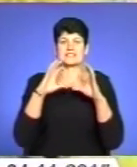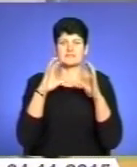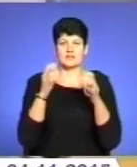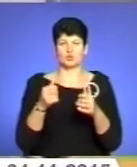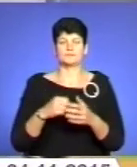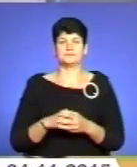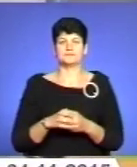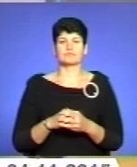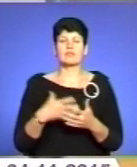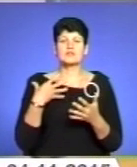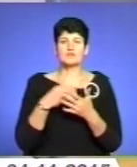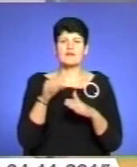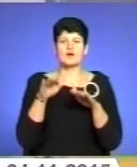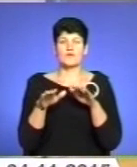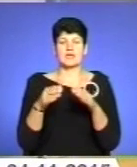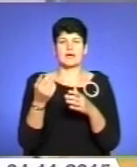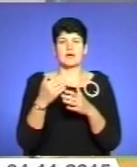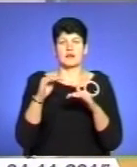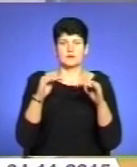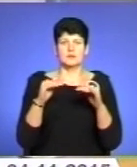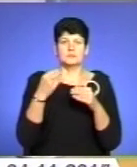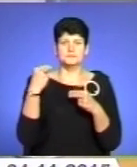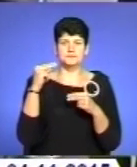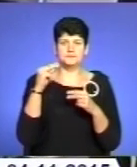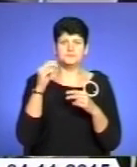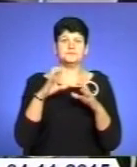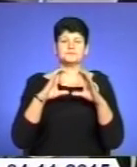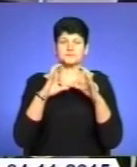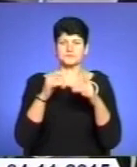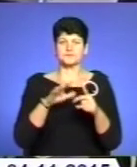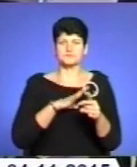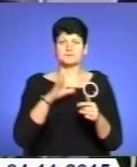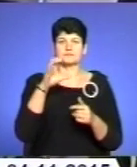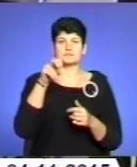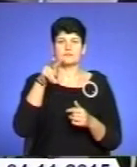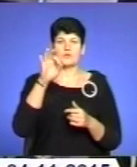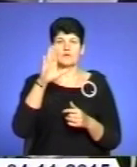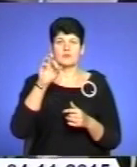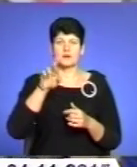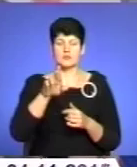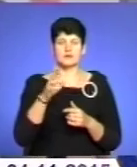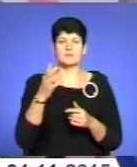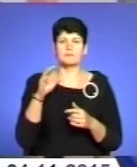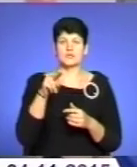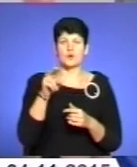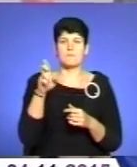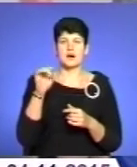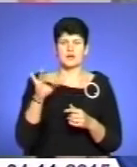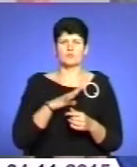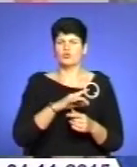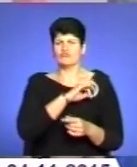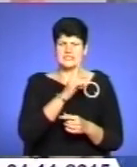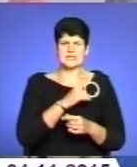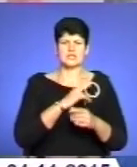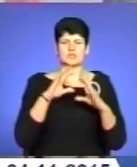ветеранів. У свій віковій категорії на чемпіонаті світу з гирьового спорту, який відбувся у словенському місті Сельгії, Петро Багрій вкотре став найсильнішим на